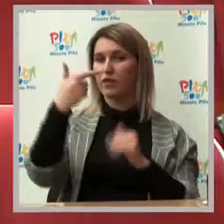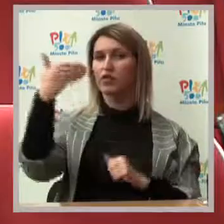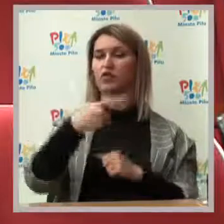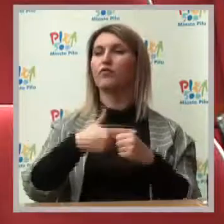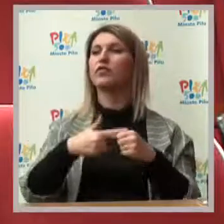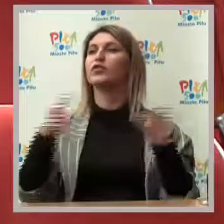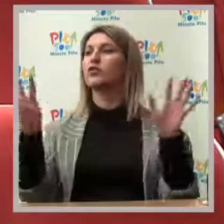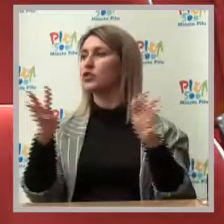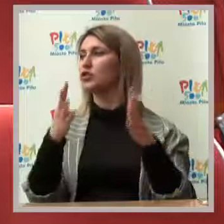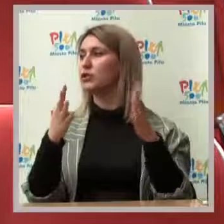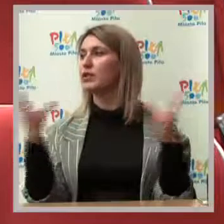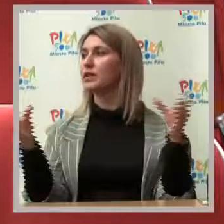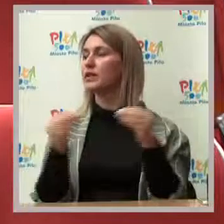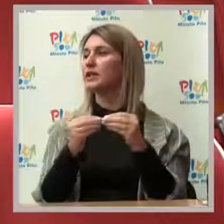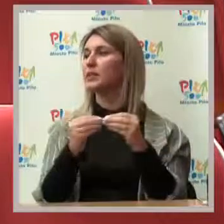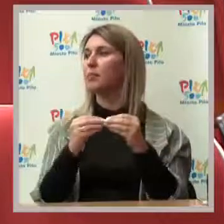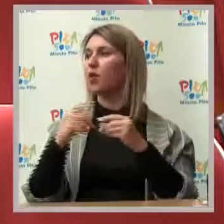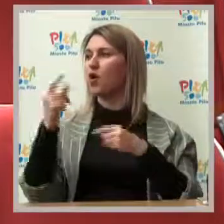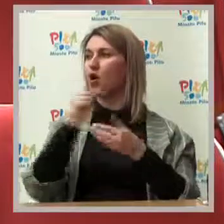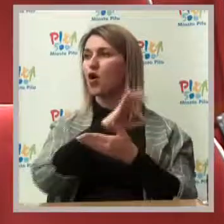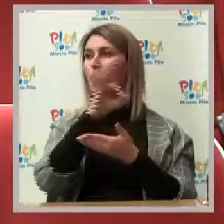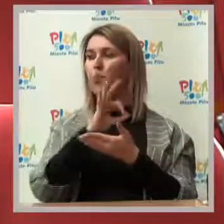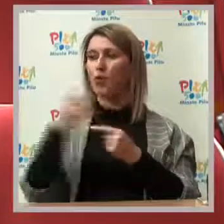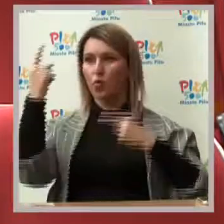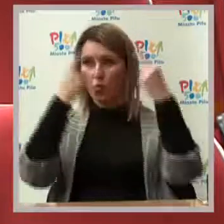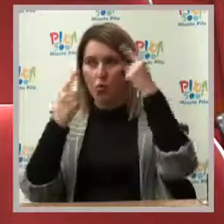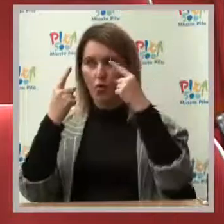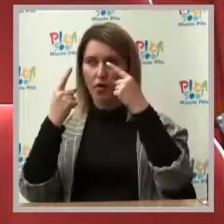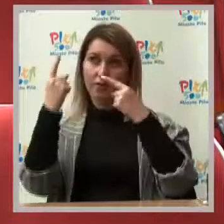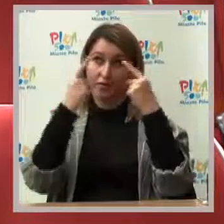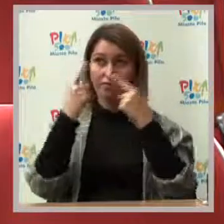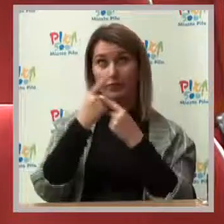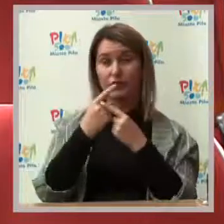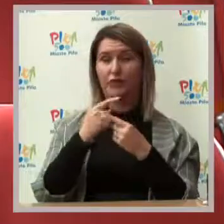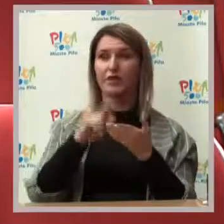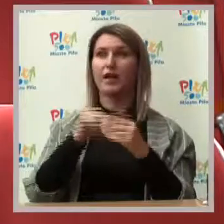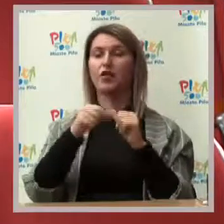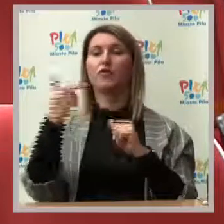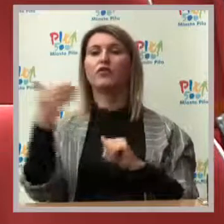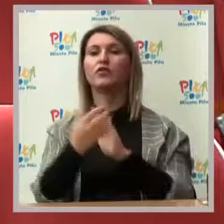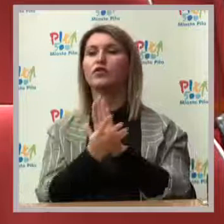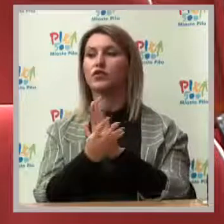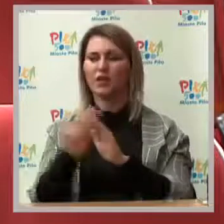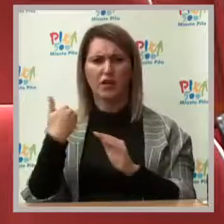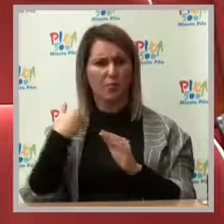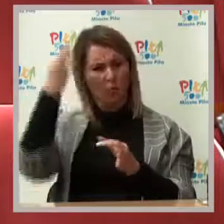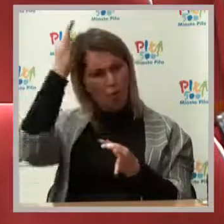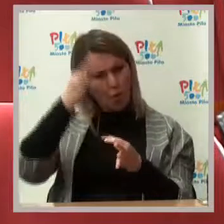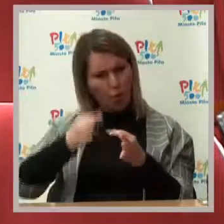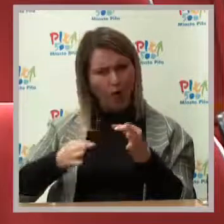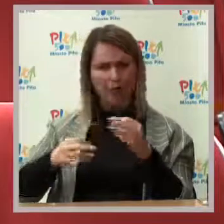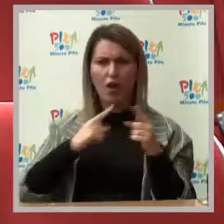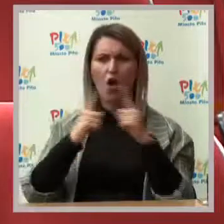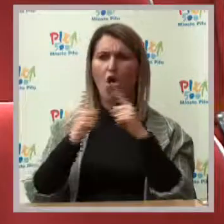2019-2029, a również projekt uchwały w sprawie budżetu miasta Piły na rok 2019 był bardzo szczegółowo omówiony na